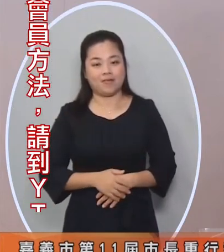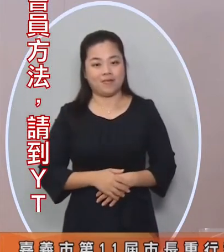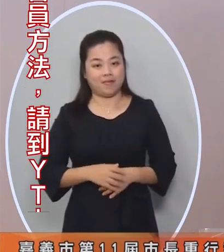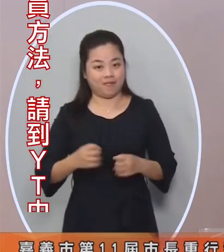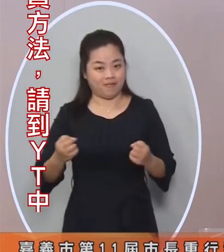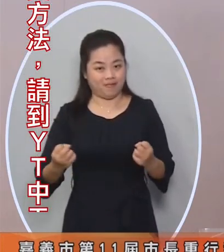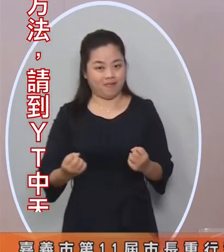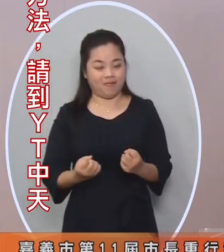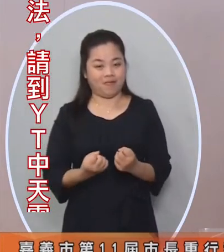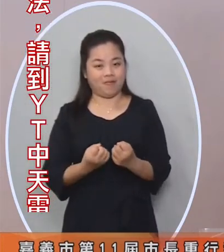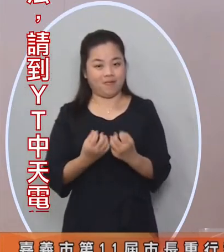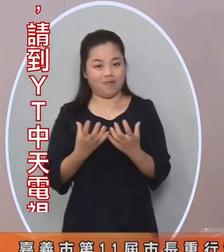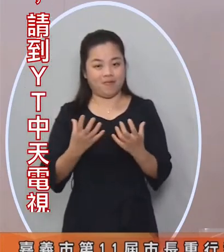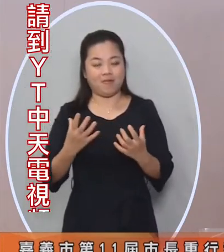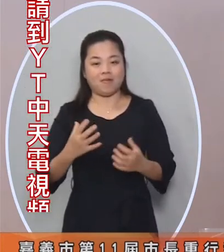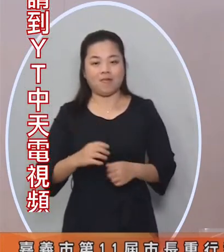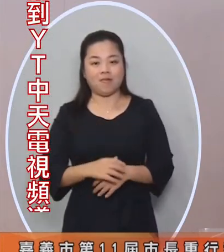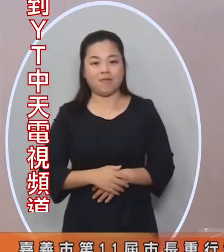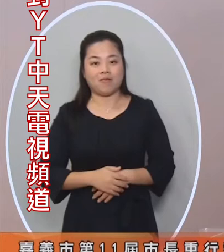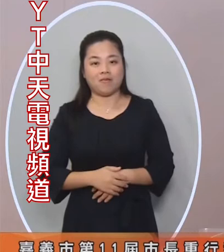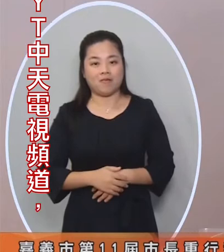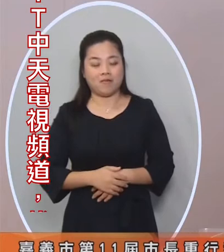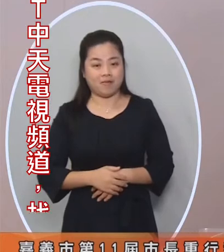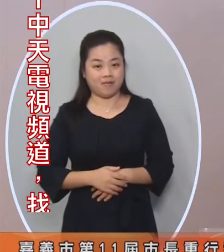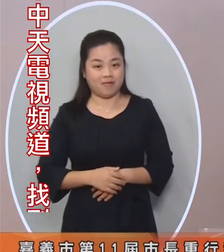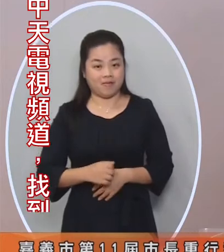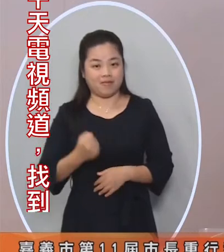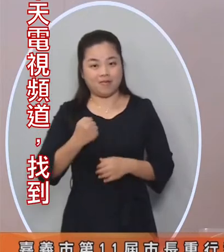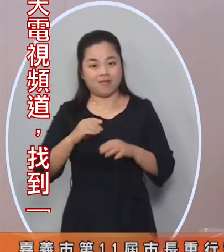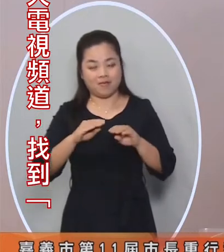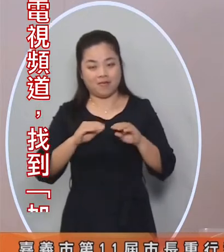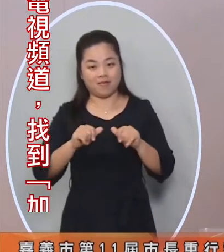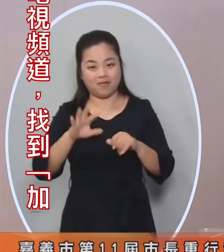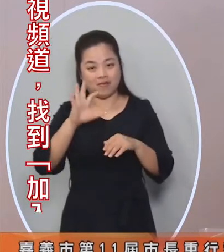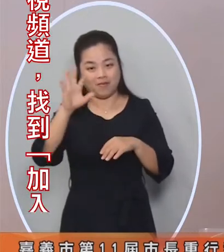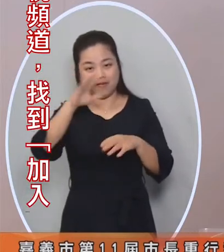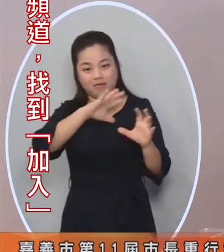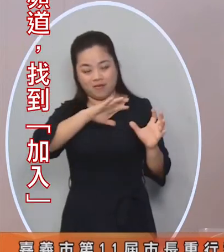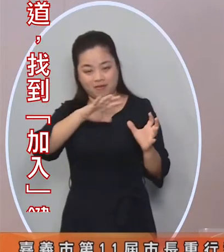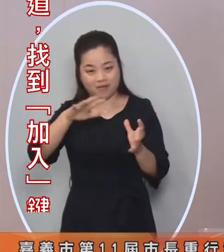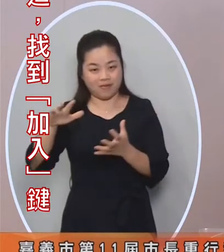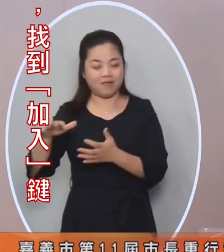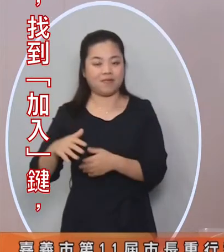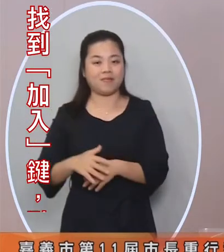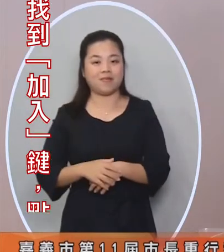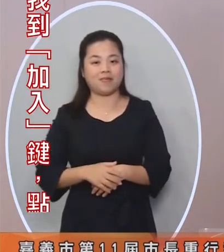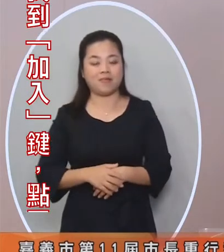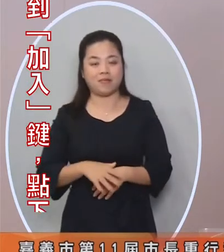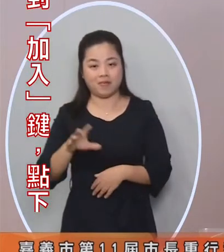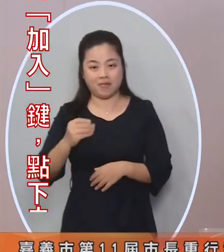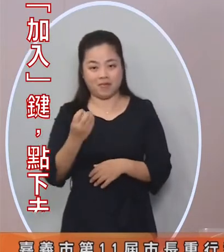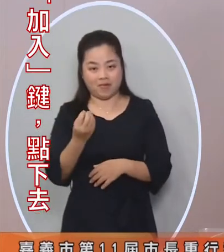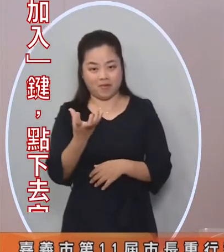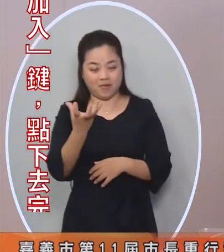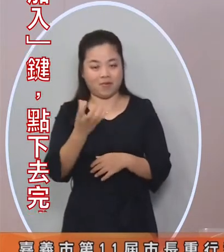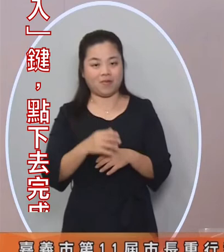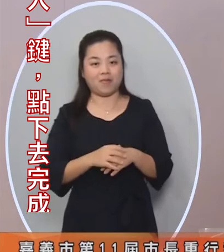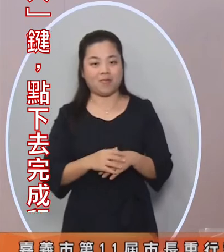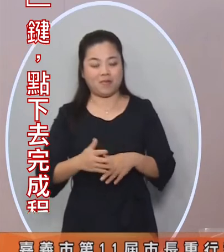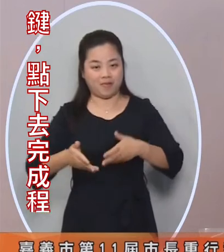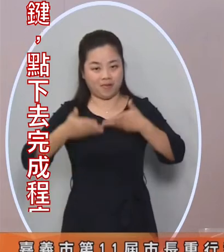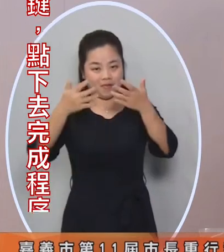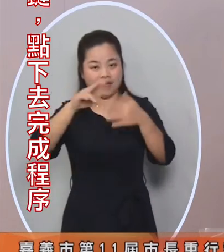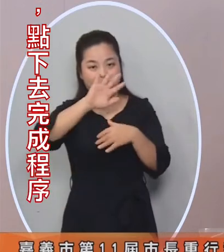轰，丽莎观世界，朵花现天堂，手中掌无